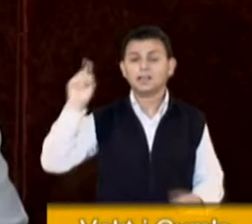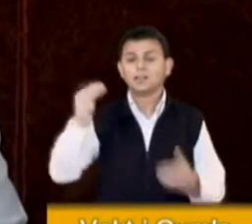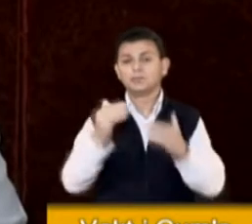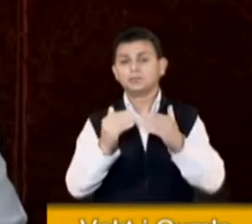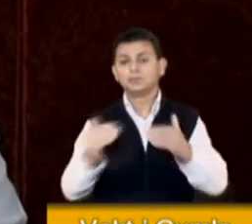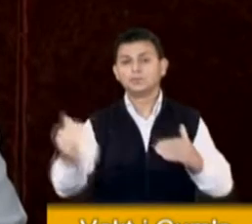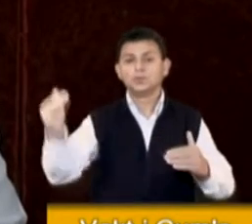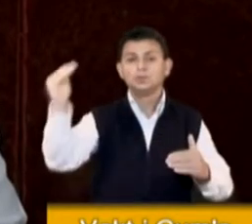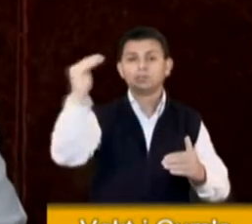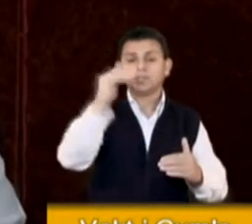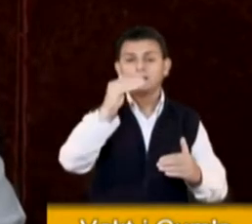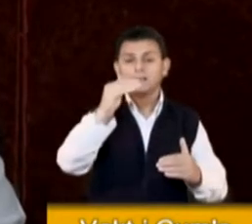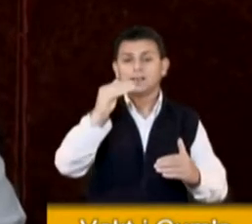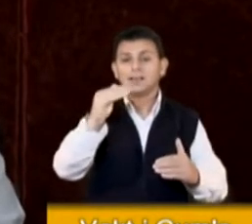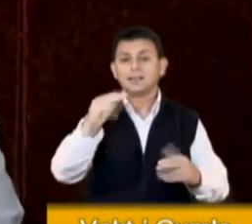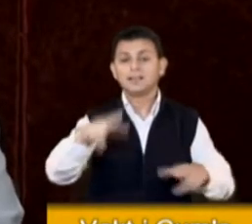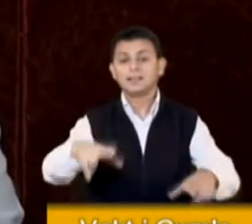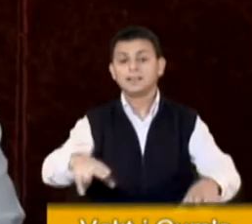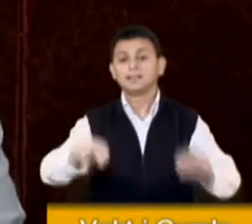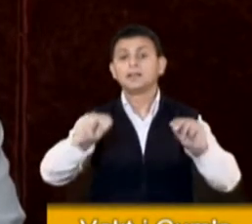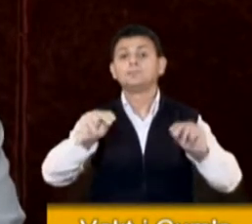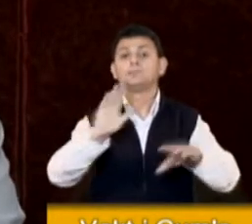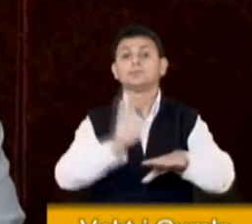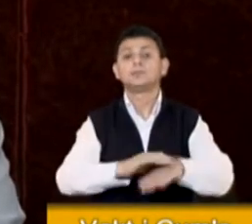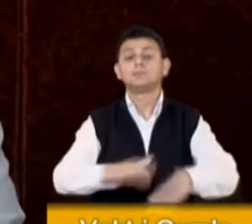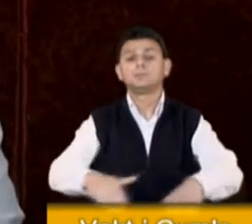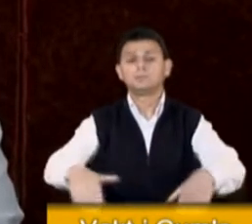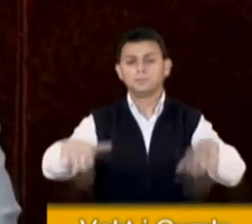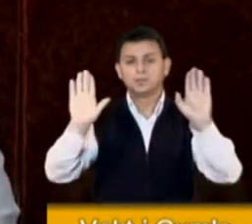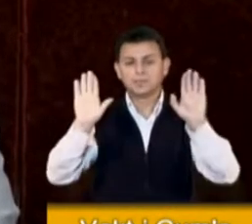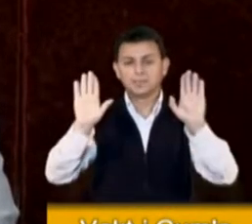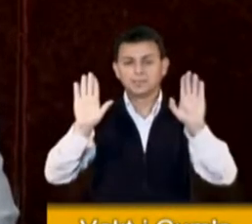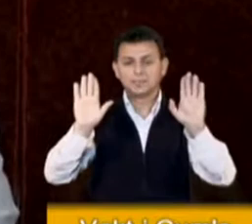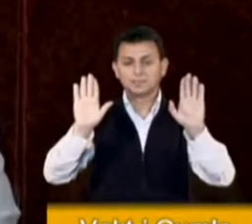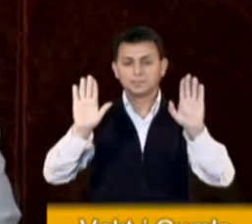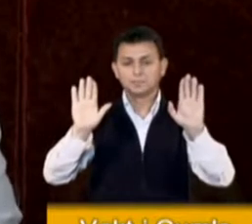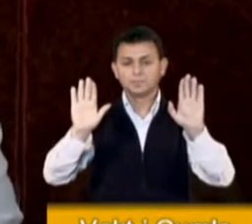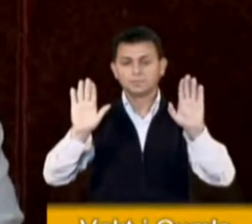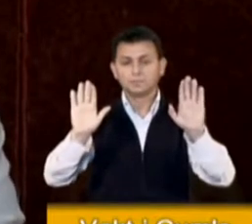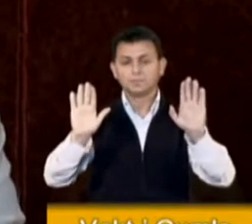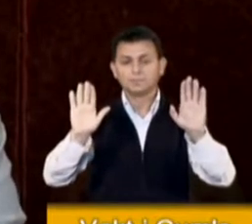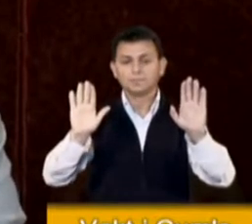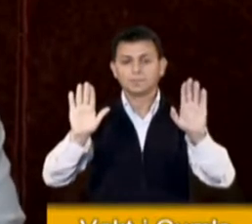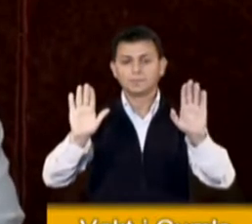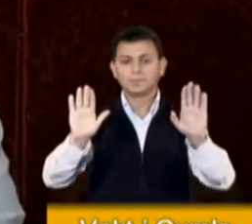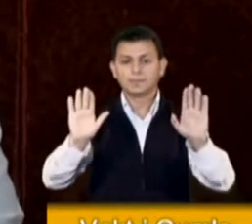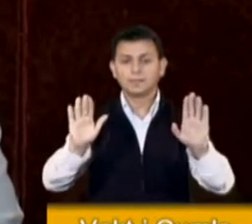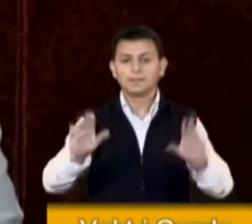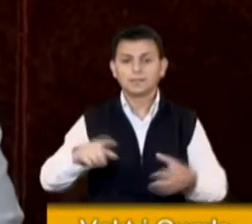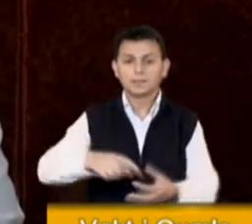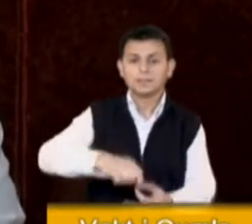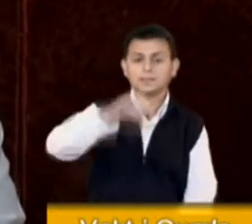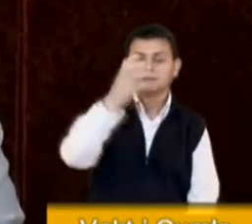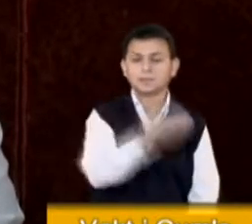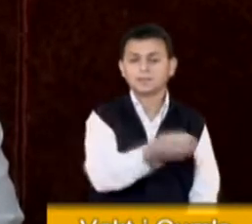müminler, bu bir sektör haline geldi. İnsanlar, Müslümanlar birbirlerine düğünde, dernekte,